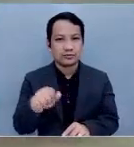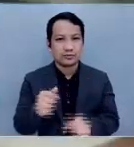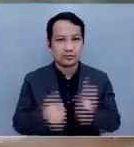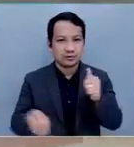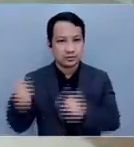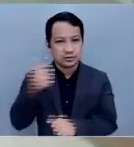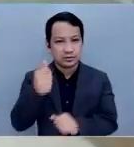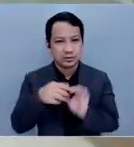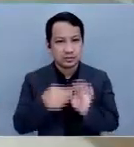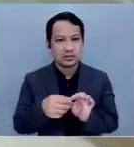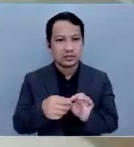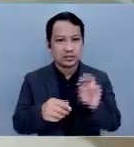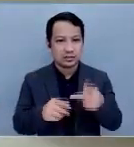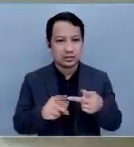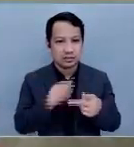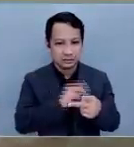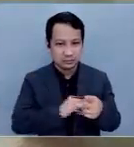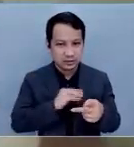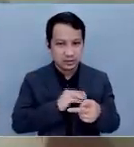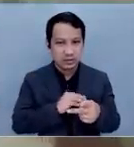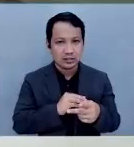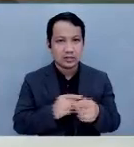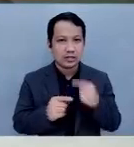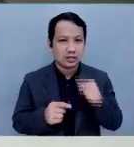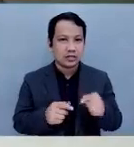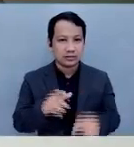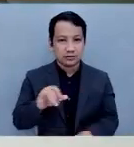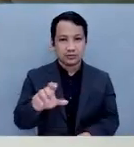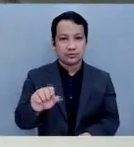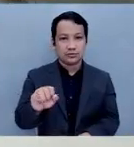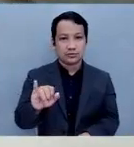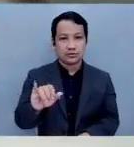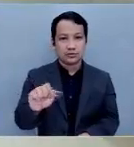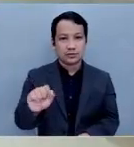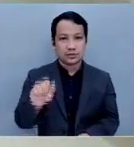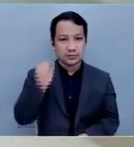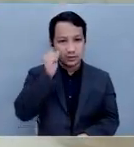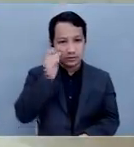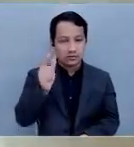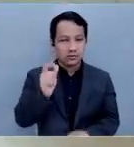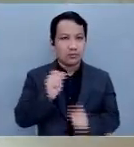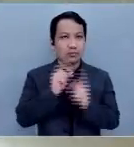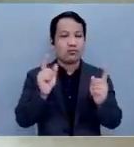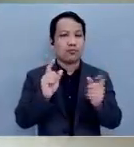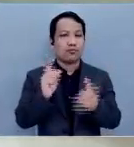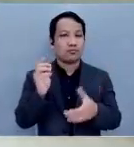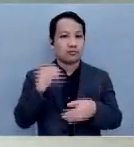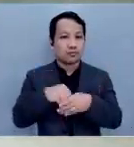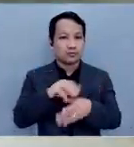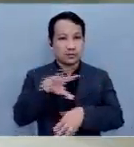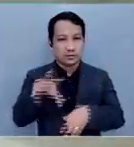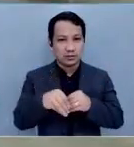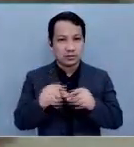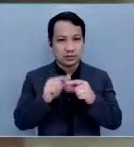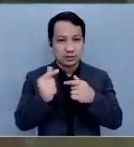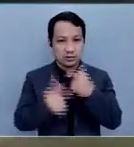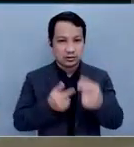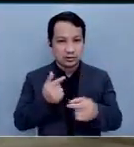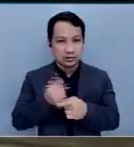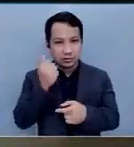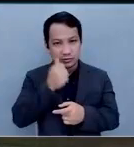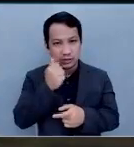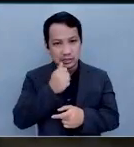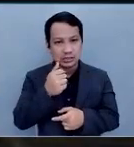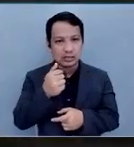contender ng second mission. Mismong si Sofia, sinabing deserving siya na mapabilang sa susunod na global girl group ng HYBE,